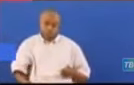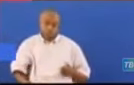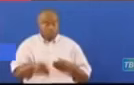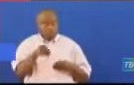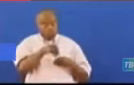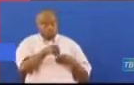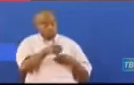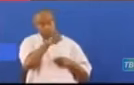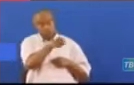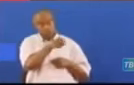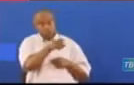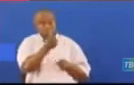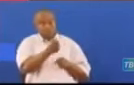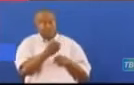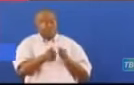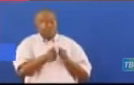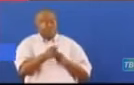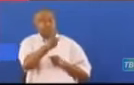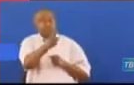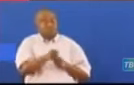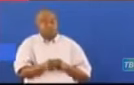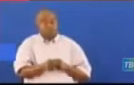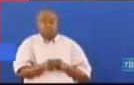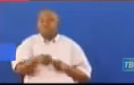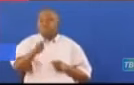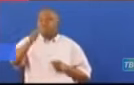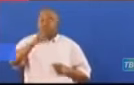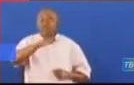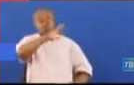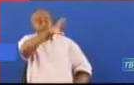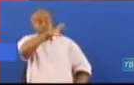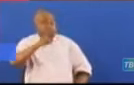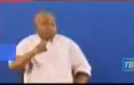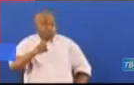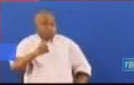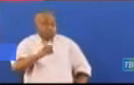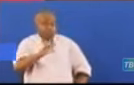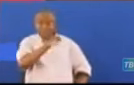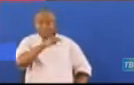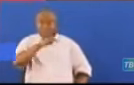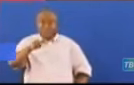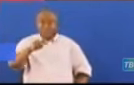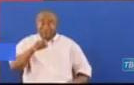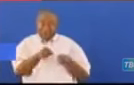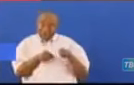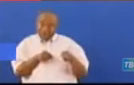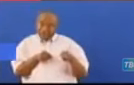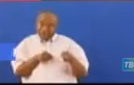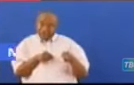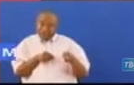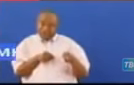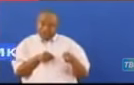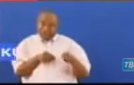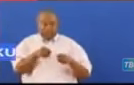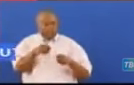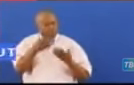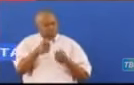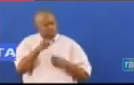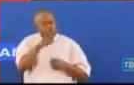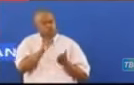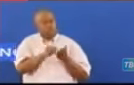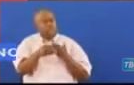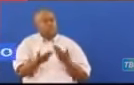anafikia stage ya kufanya haya mambo mazito paka speaker unaamua kumuita chama cha mapinduzi kile tunachokijua. What is wrong with my